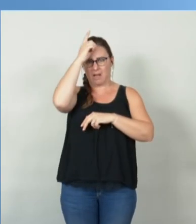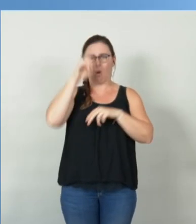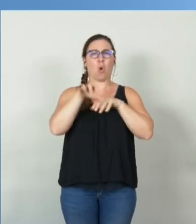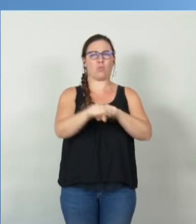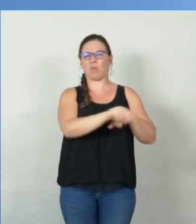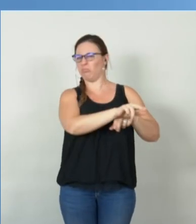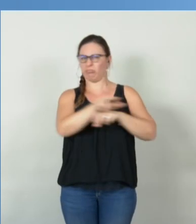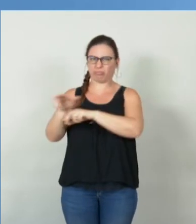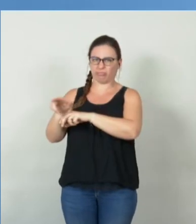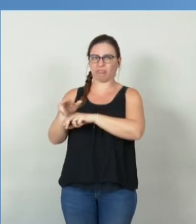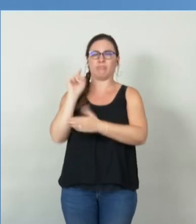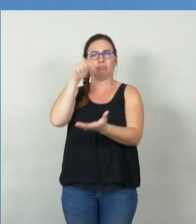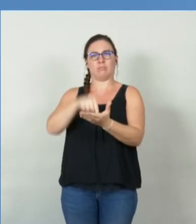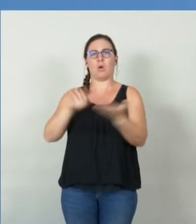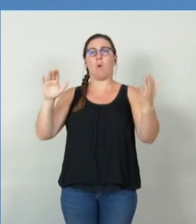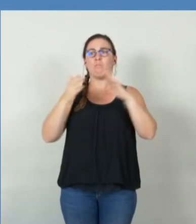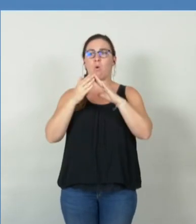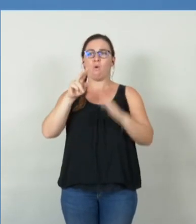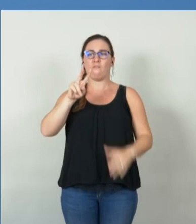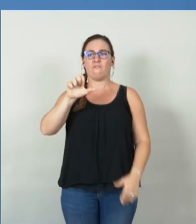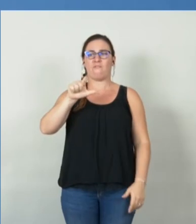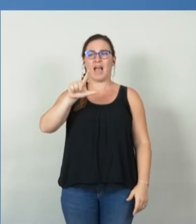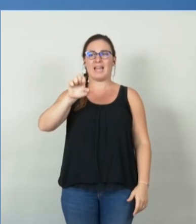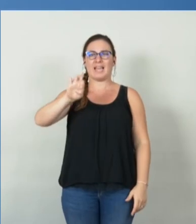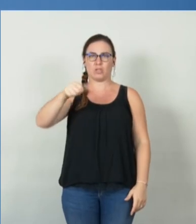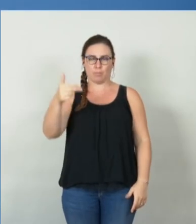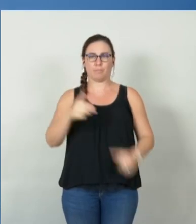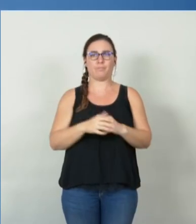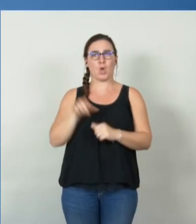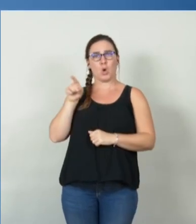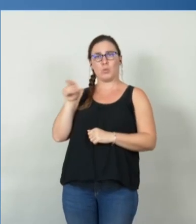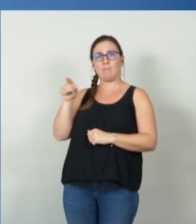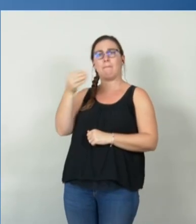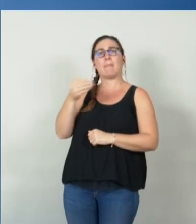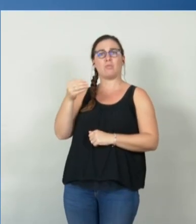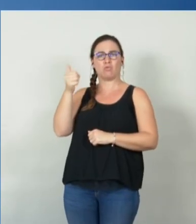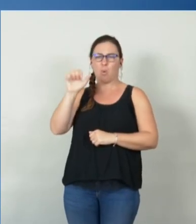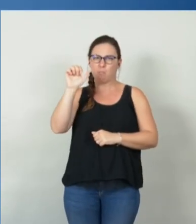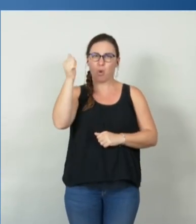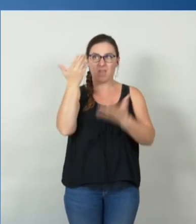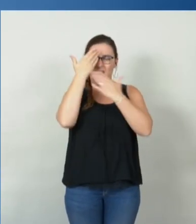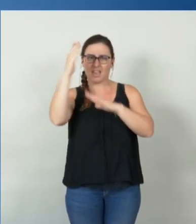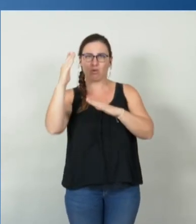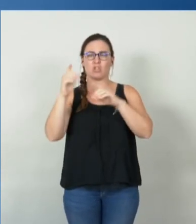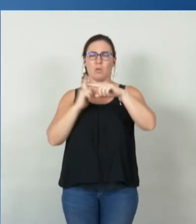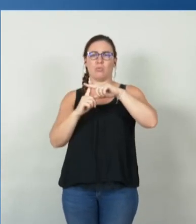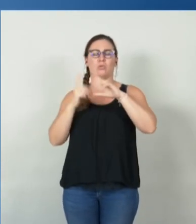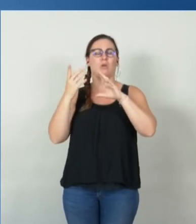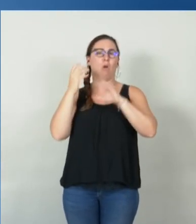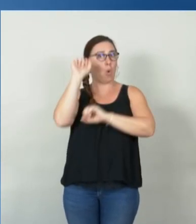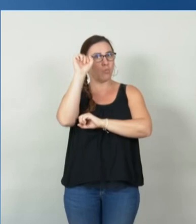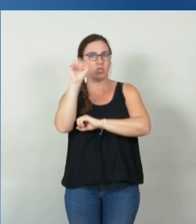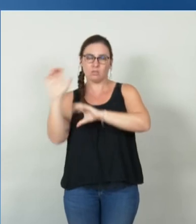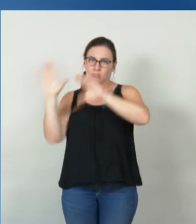au mot Valérien Manouchian et le premier résistant étranger et communiste à entrer au Panthéon il sera